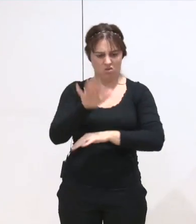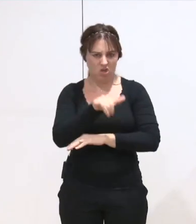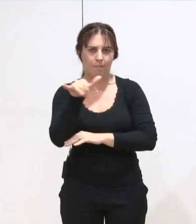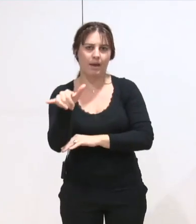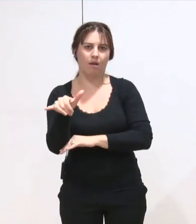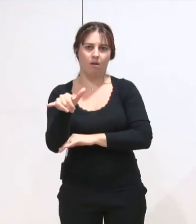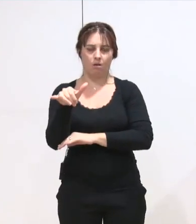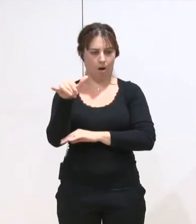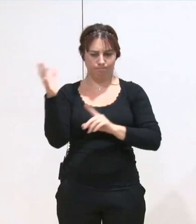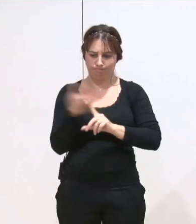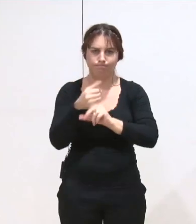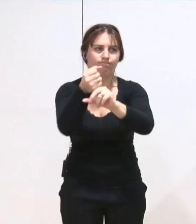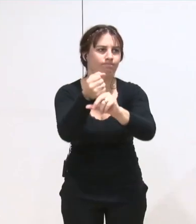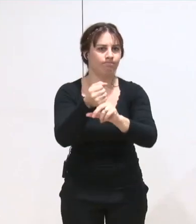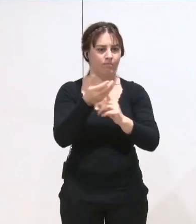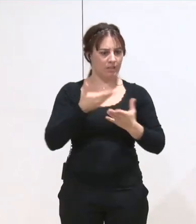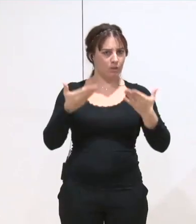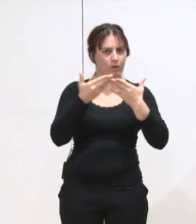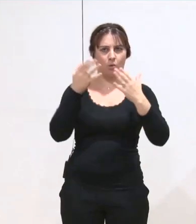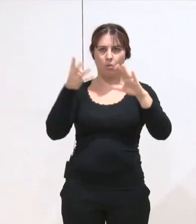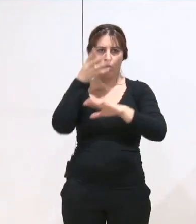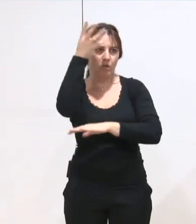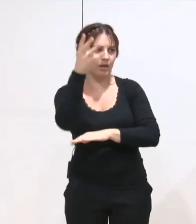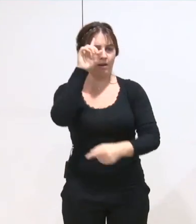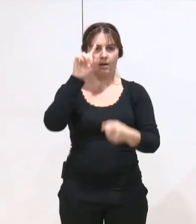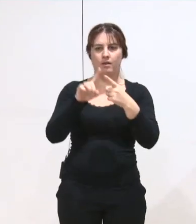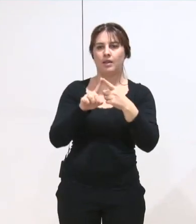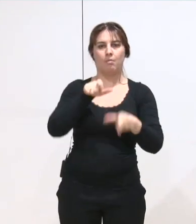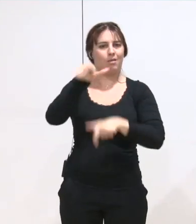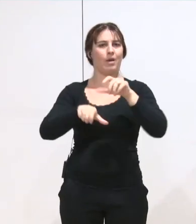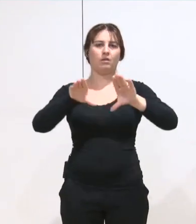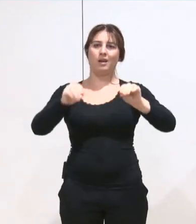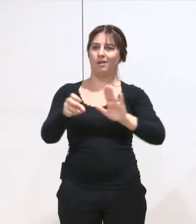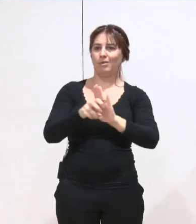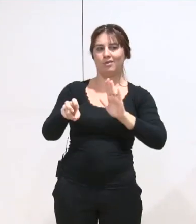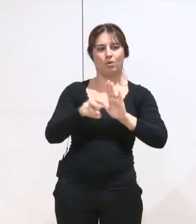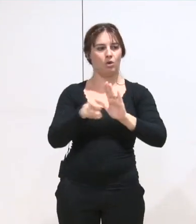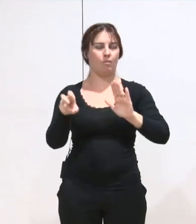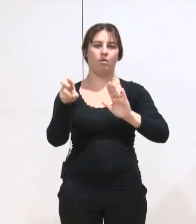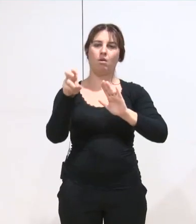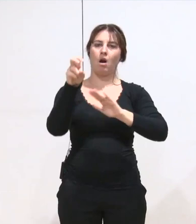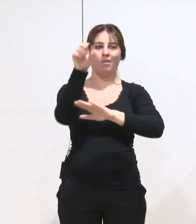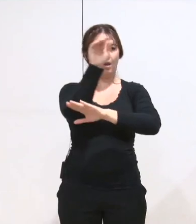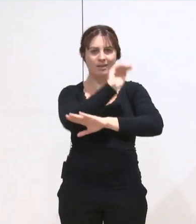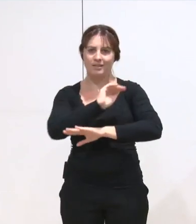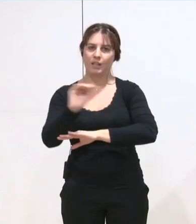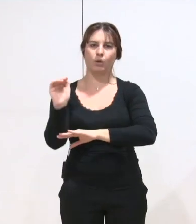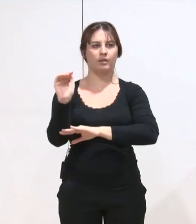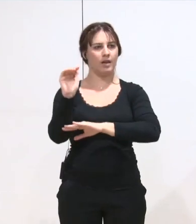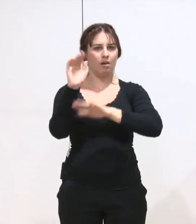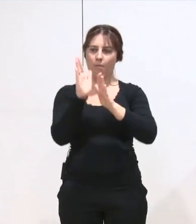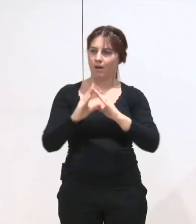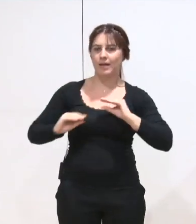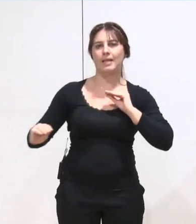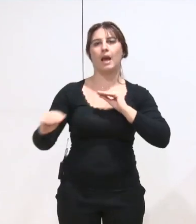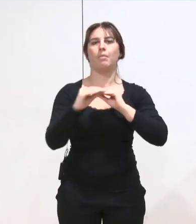projet concernant la sécurité, la tranquillité des Grenoblois. Ce que nous savons de votre politique en la matière résulte